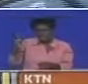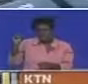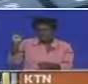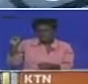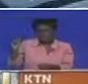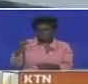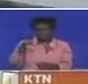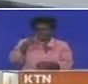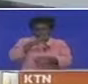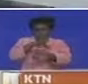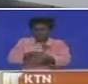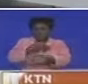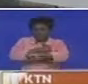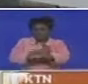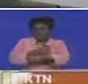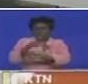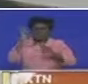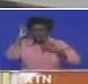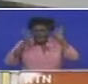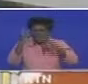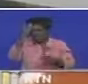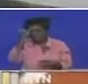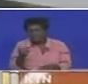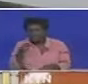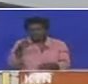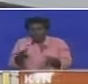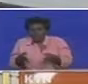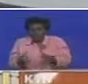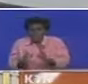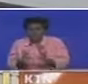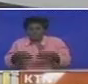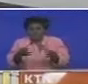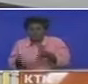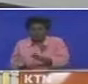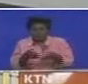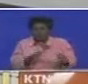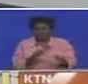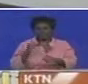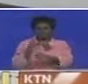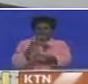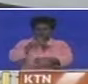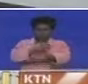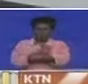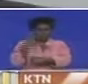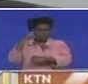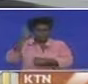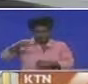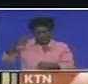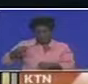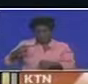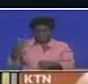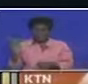upili aliyoalikwa mwanawe, wasiwasi wake ulikuwa mfumo wa kutoa nafasi za shule za upili za umma kwa waliopita mtihani